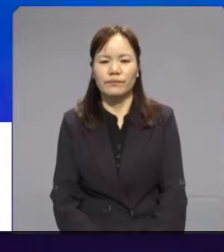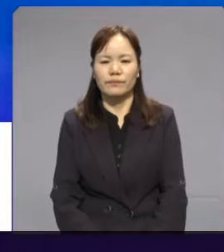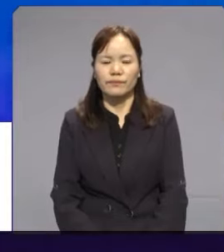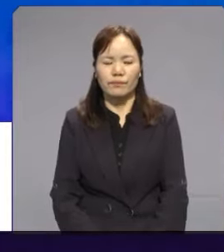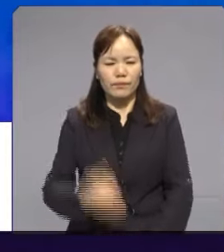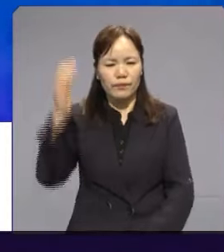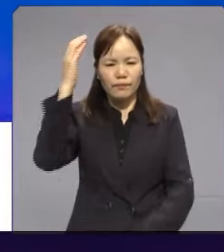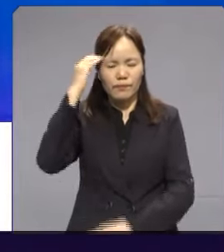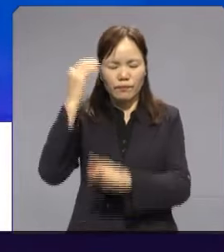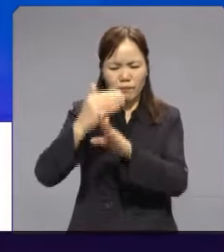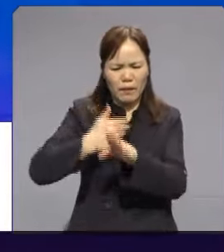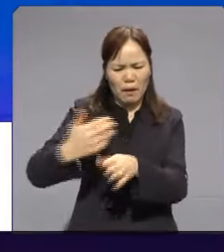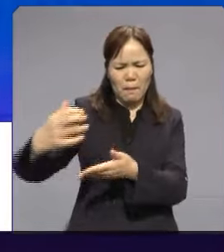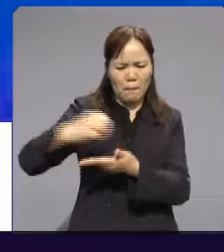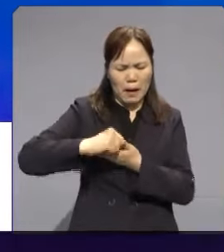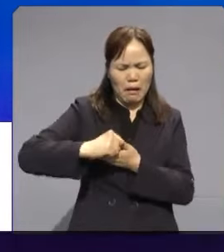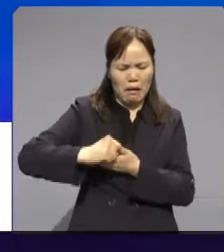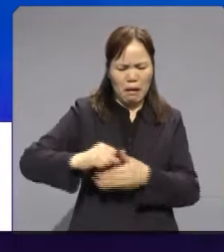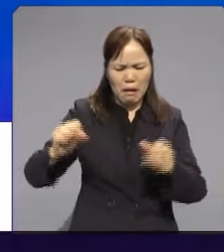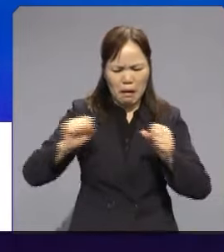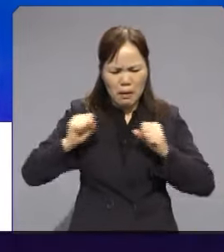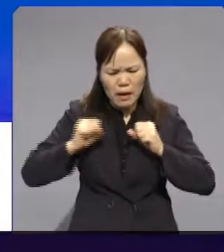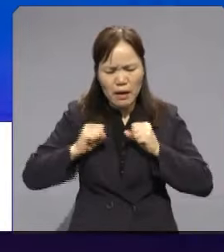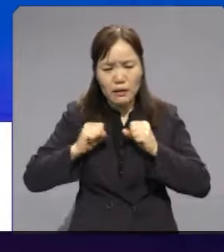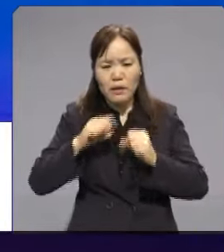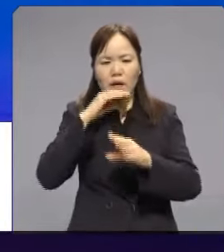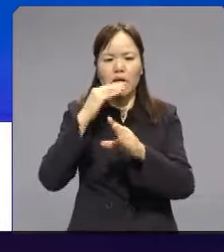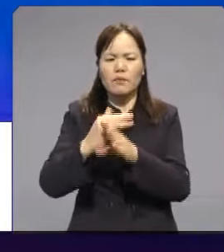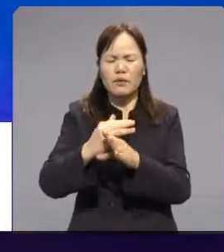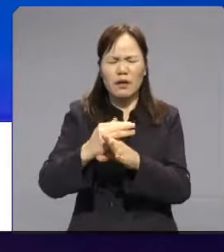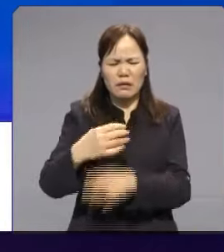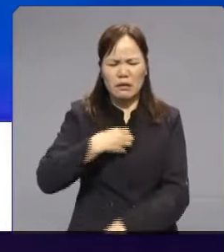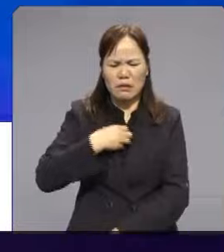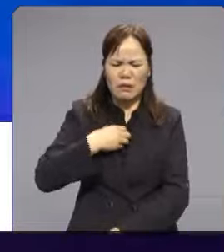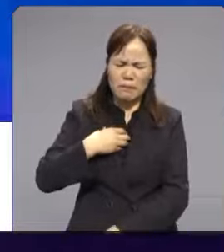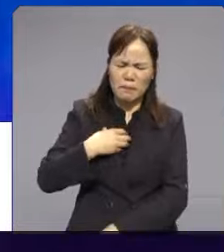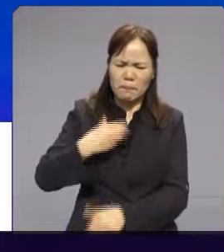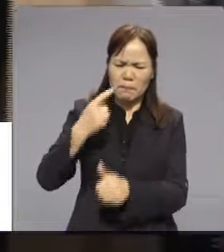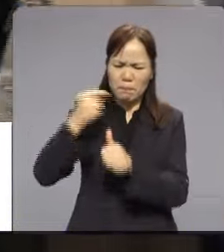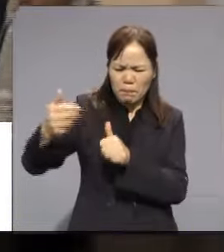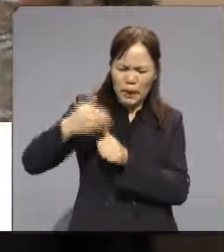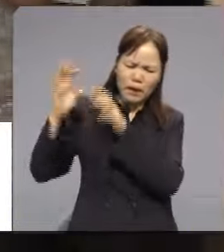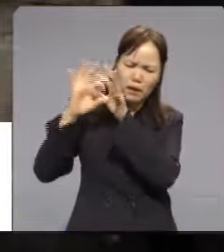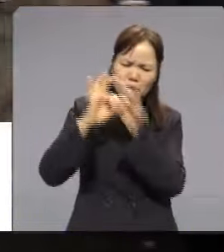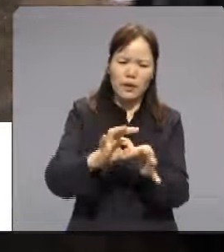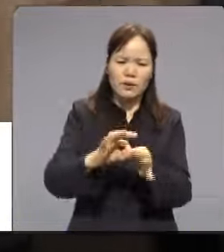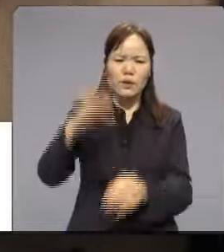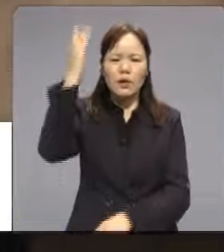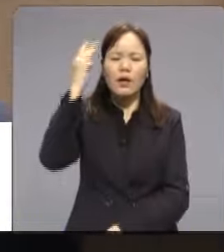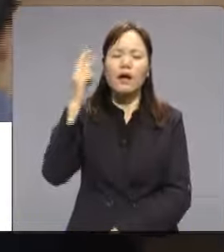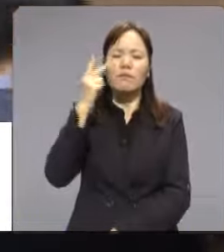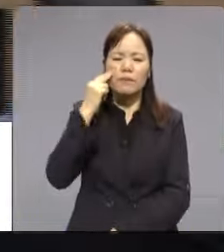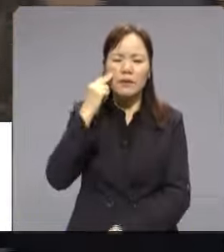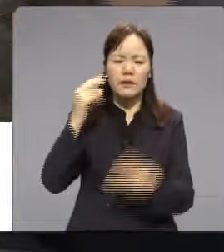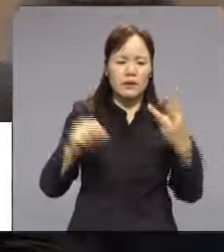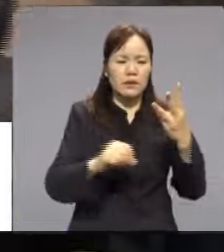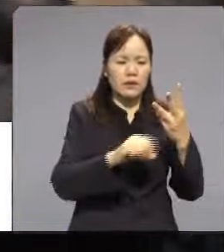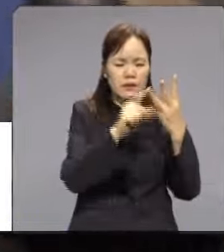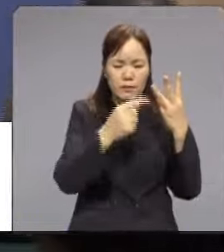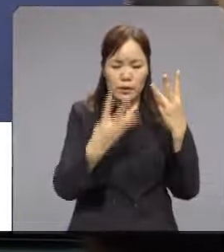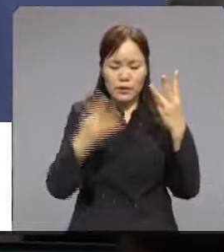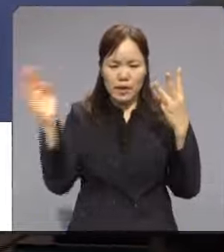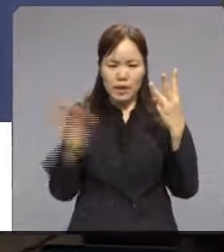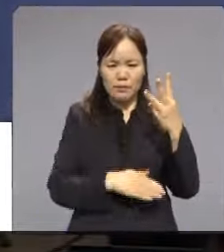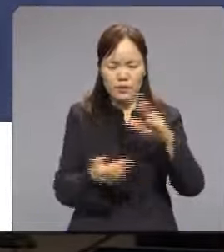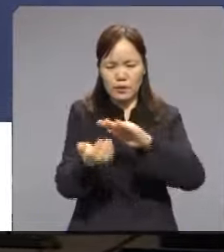남한 평정에 박차를 가하겠다는 북한의 대남 위협이 지속되는 가운데 한미가 다음 달 4일부터 11일간